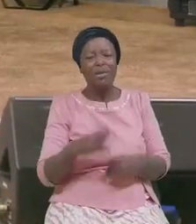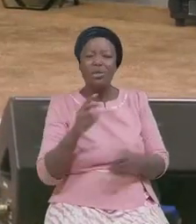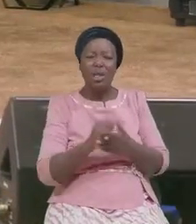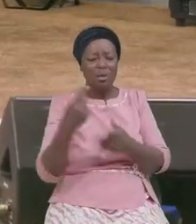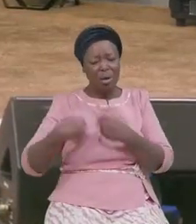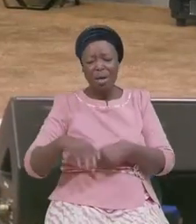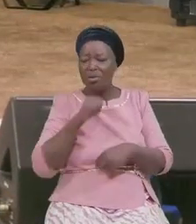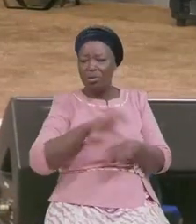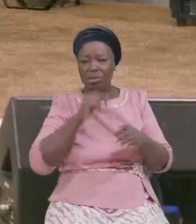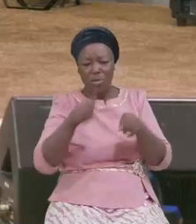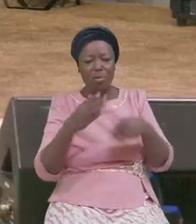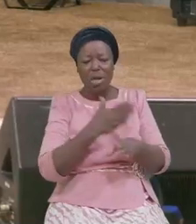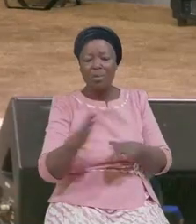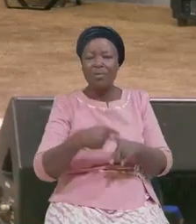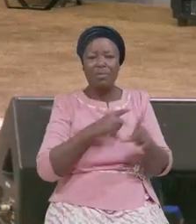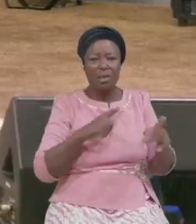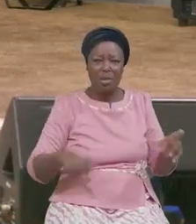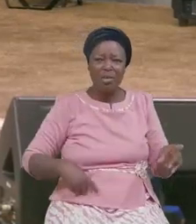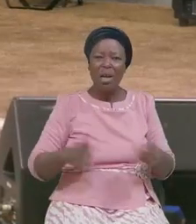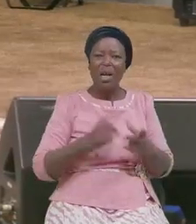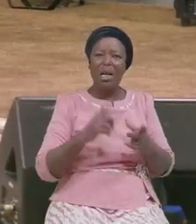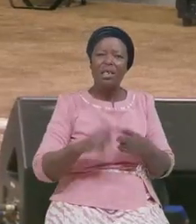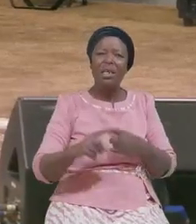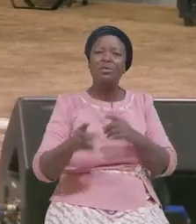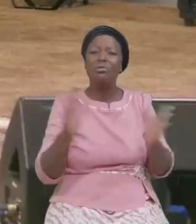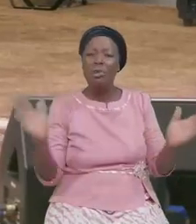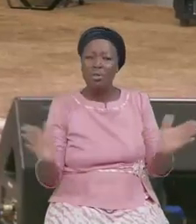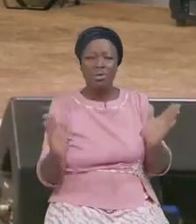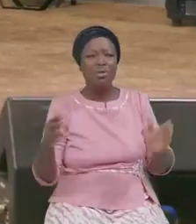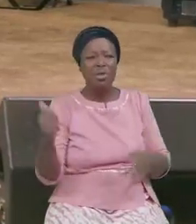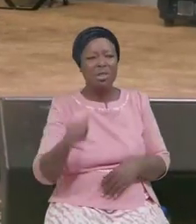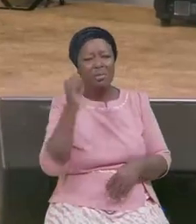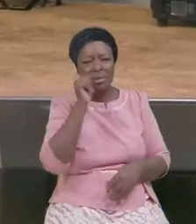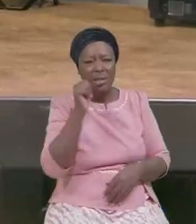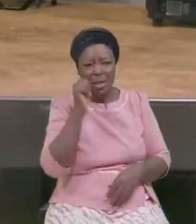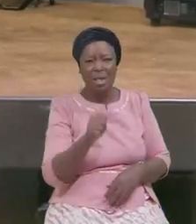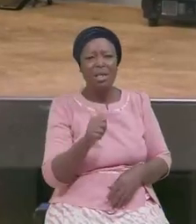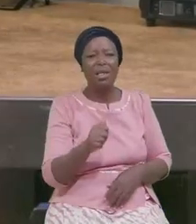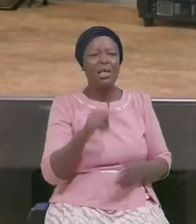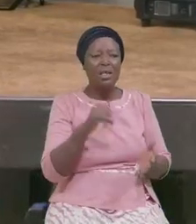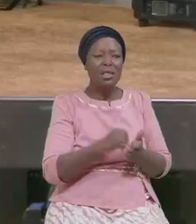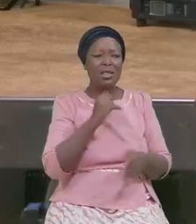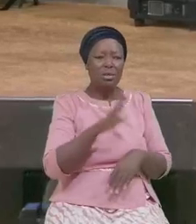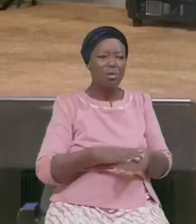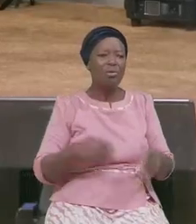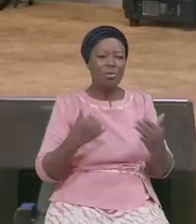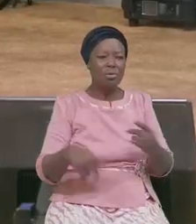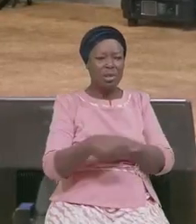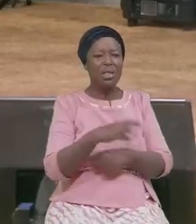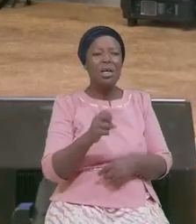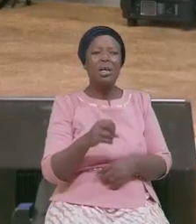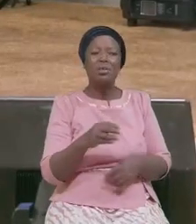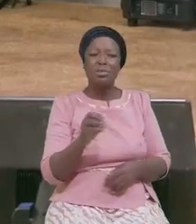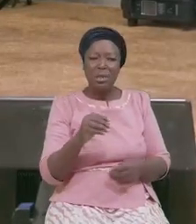et je vous exhorte, frère. Exhortez-vous chaque jour, nuit et jour, de ce que c'est appelé, que personne parmi vous ne soit